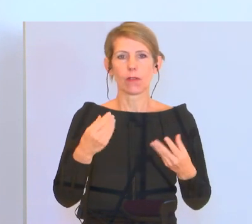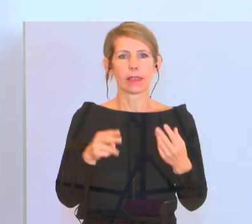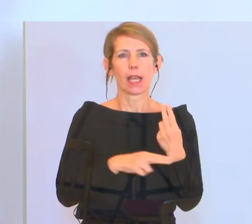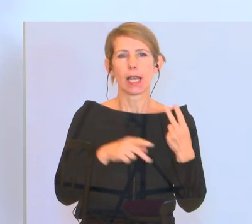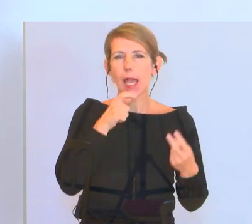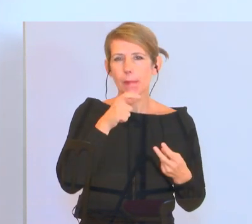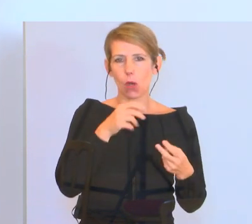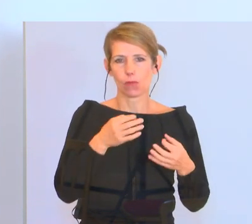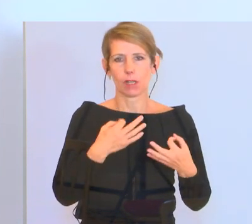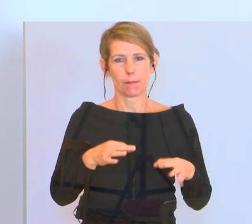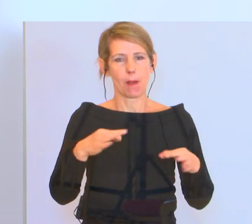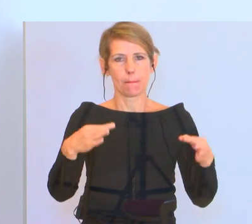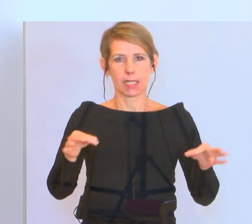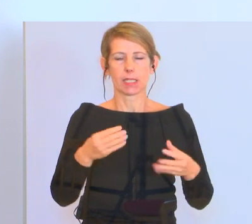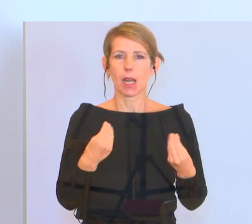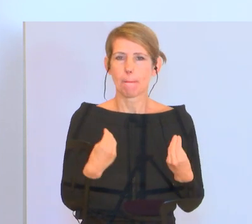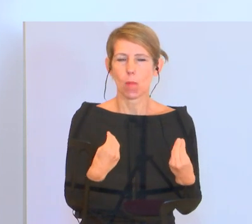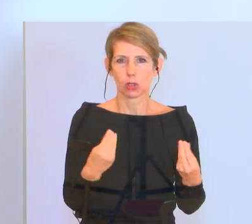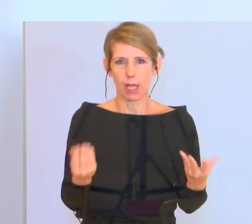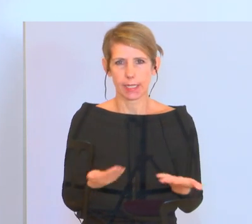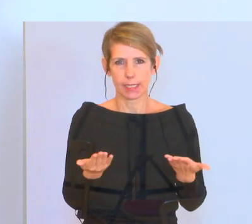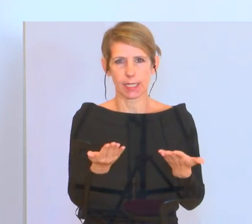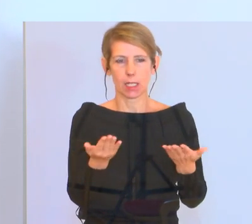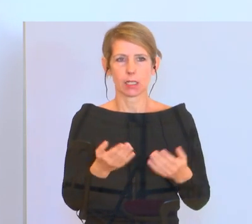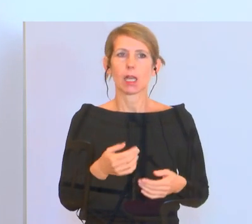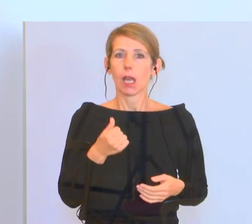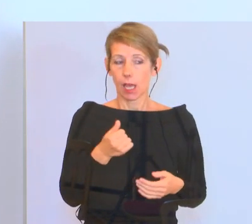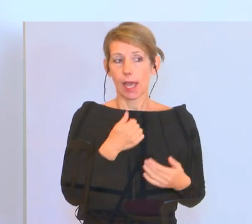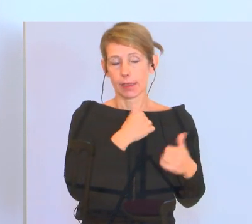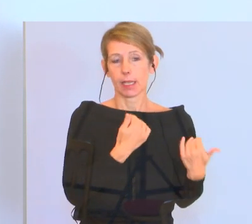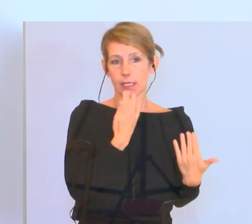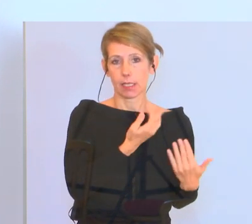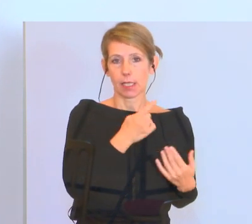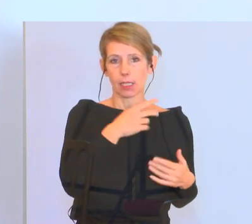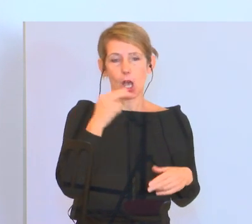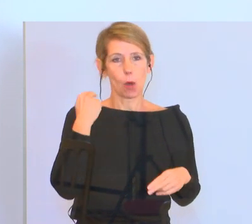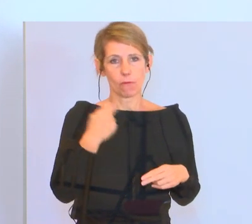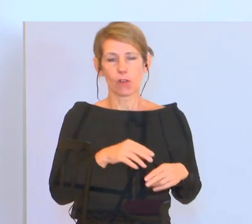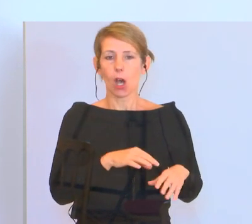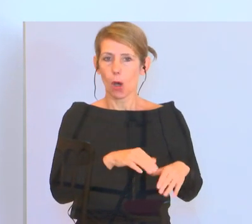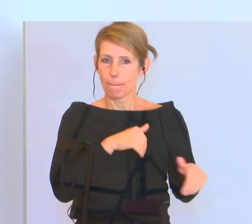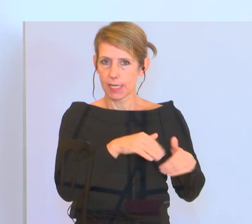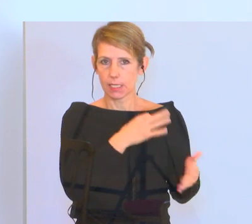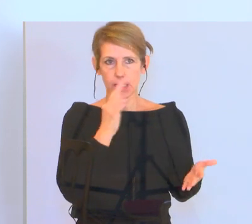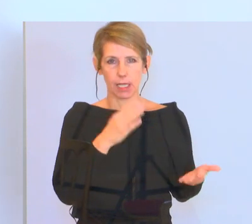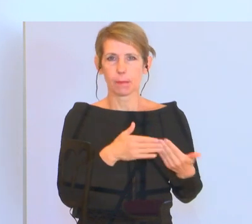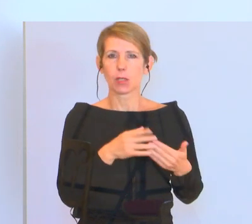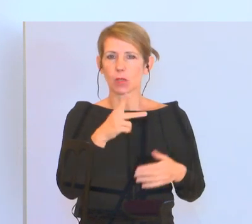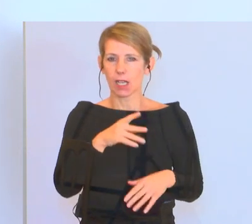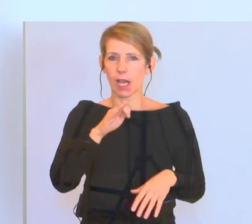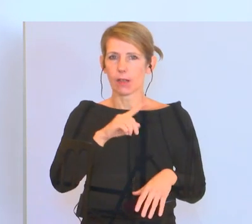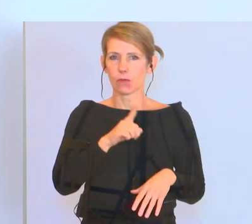Lehrberufe, und auch hier der Dank an die Frau Bundesministerin, ist einer der Schritte, der hilft. Ich denke an das Beispiel des Kfz-Mechanikers, wo man mit